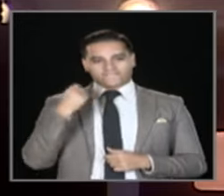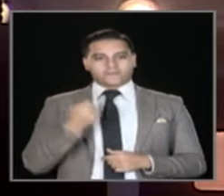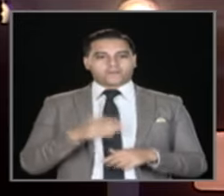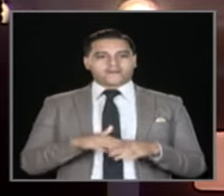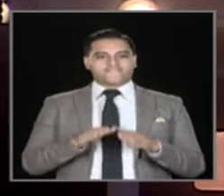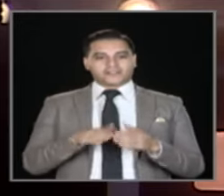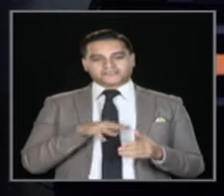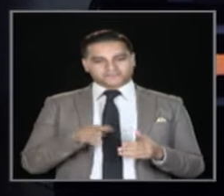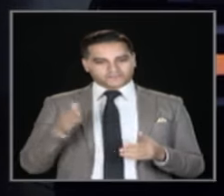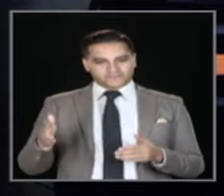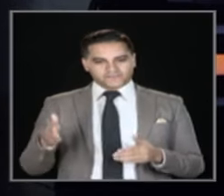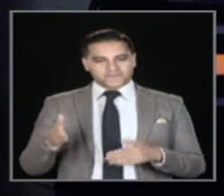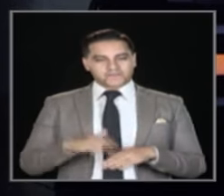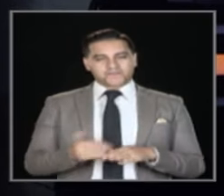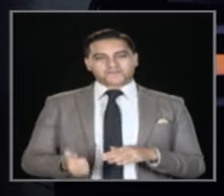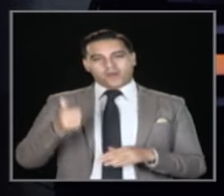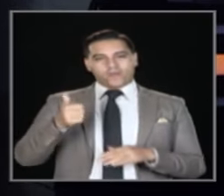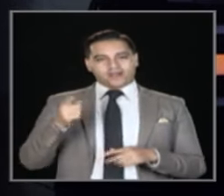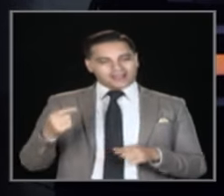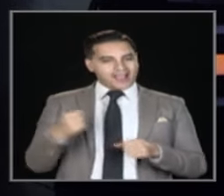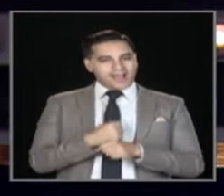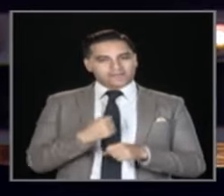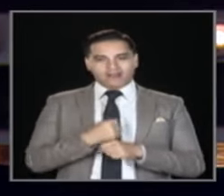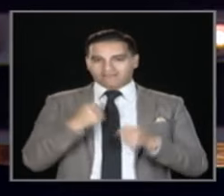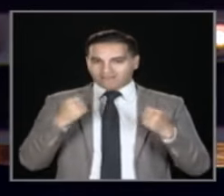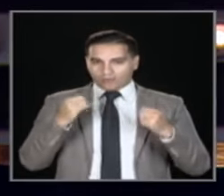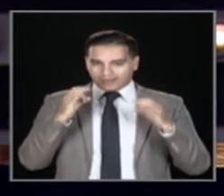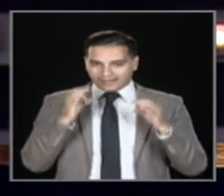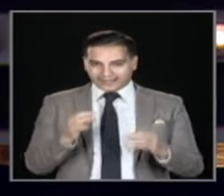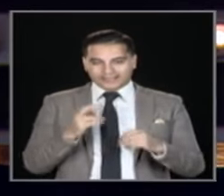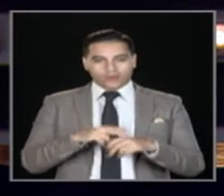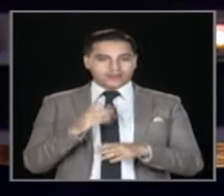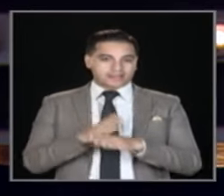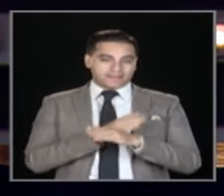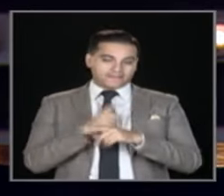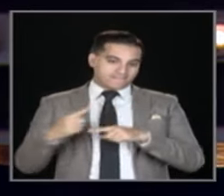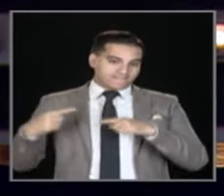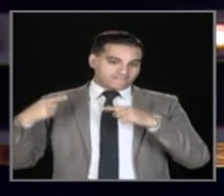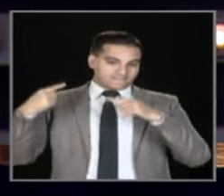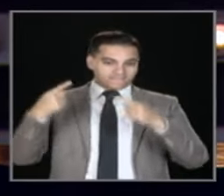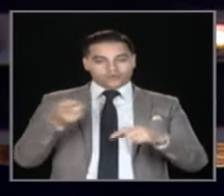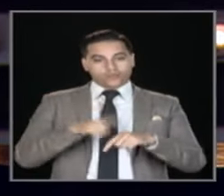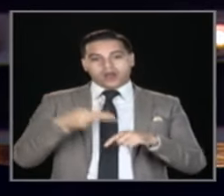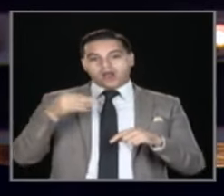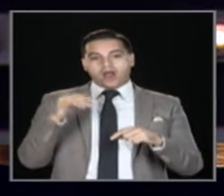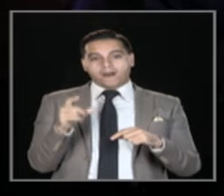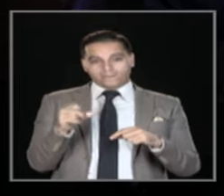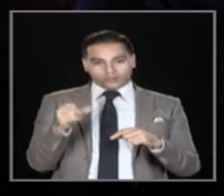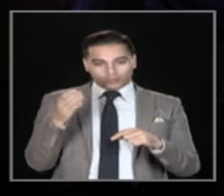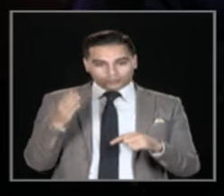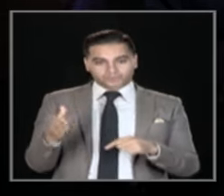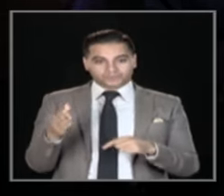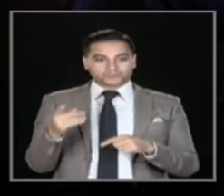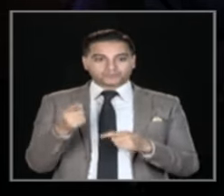لفريق رمسيس، فعلا انتوا عملتوا موسم قوي جدا، اجتهدتوا مع بعض. عمرو النويهي